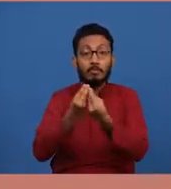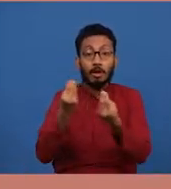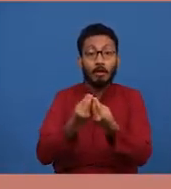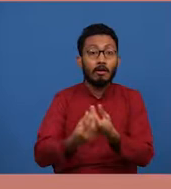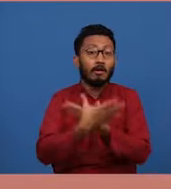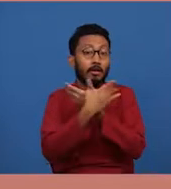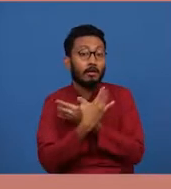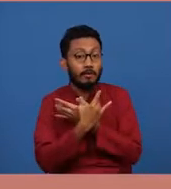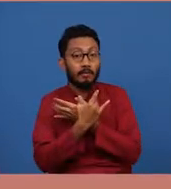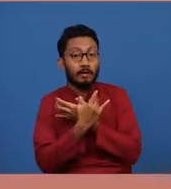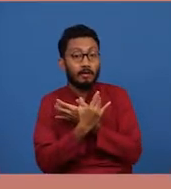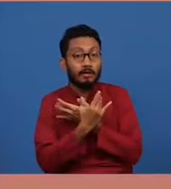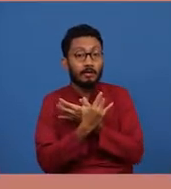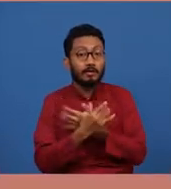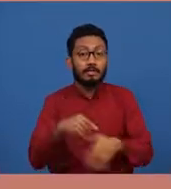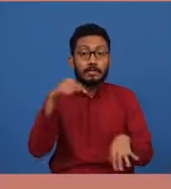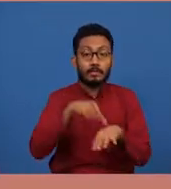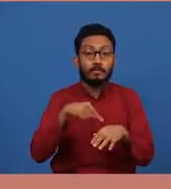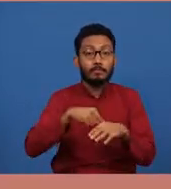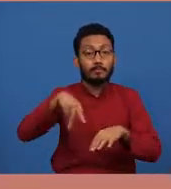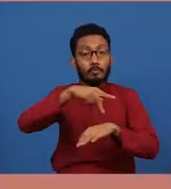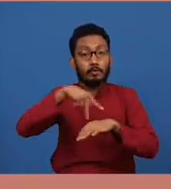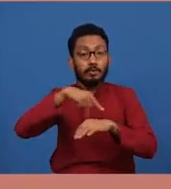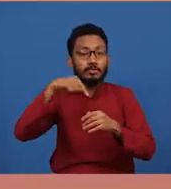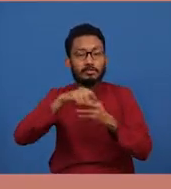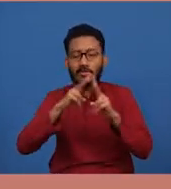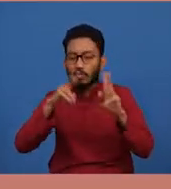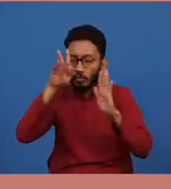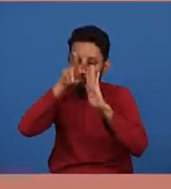pulau itu semakin berkurang.